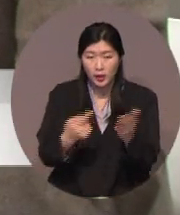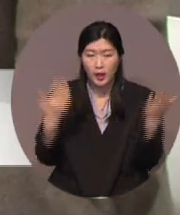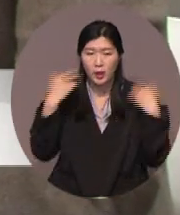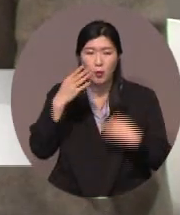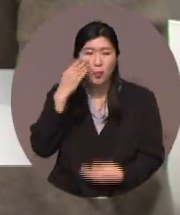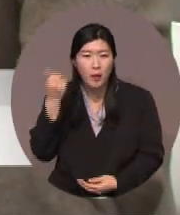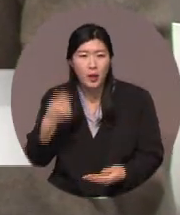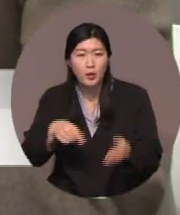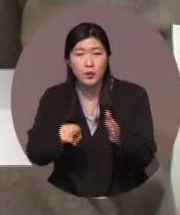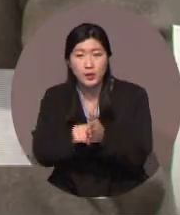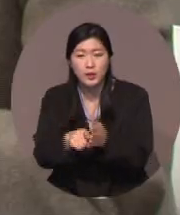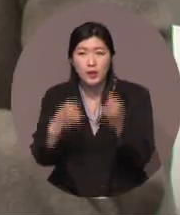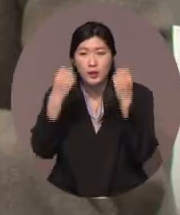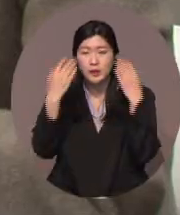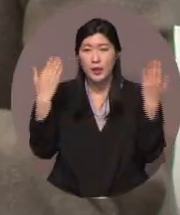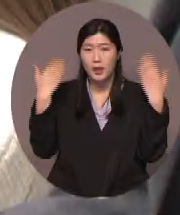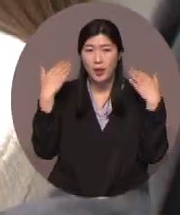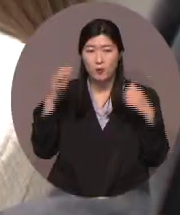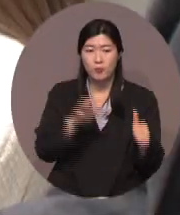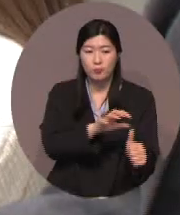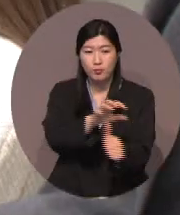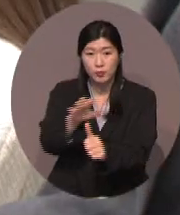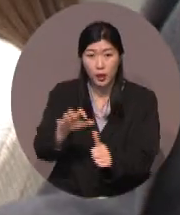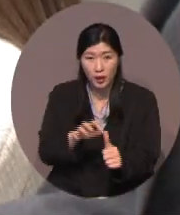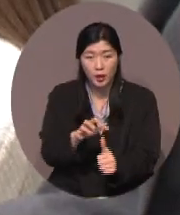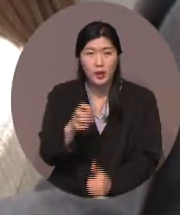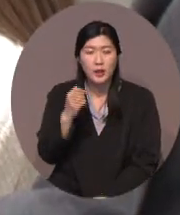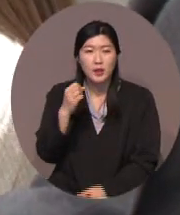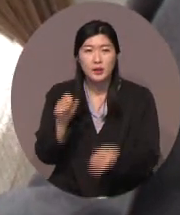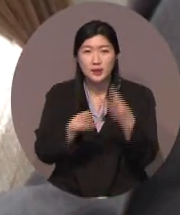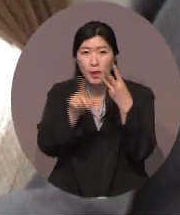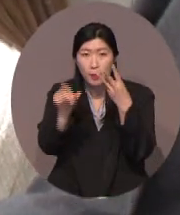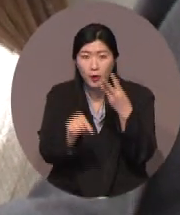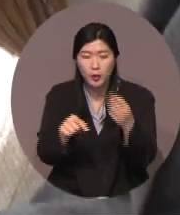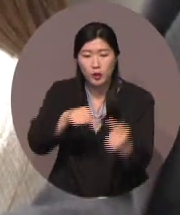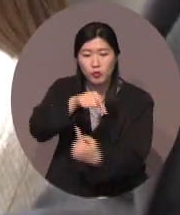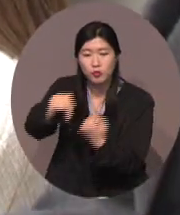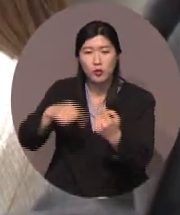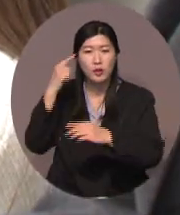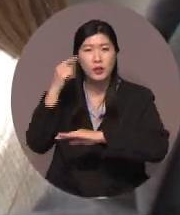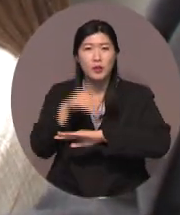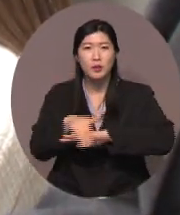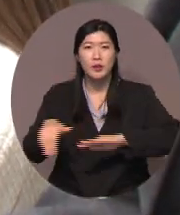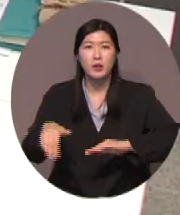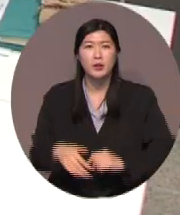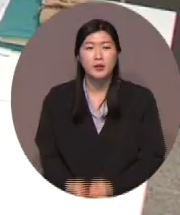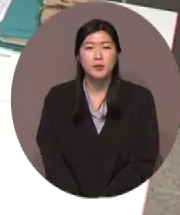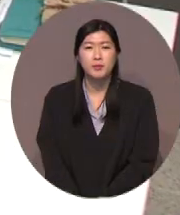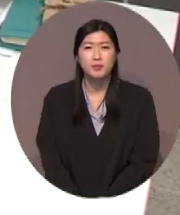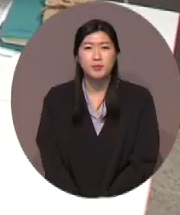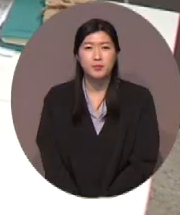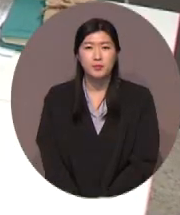학교생활 적응을 지원하기 위해 방과후 프로그램일 새봄교실을 3월 한 달간 운영할 예정입니다